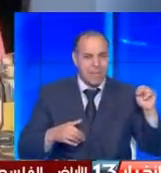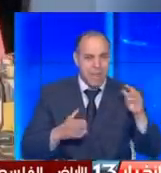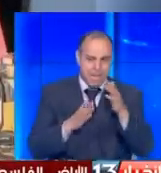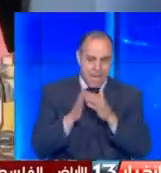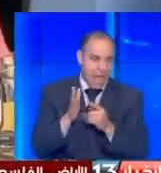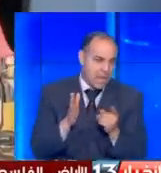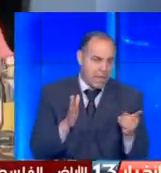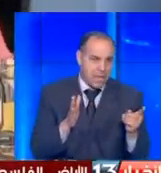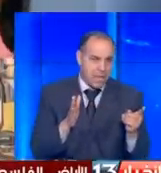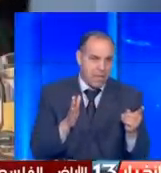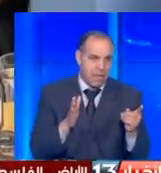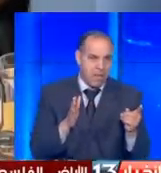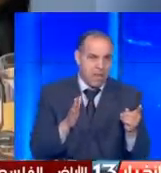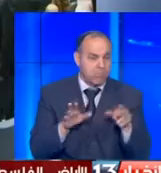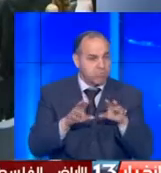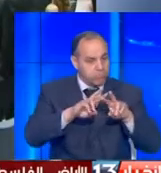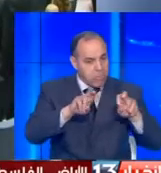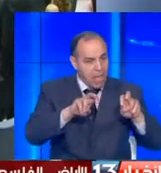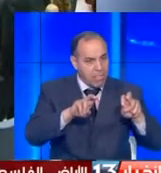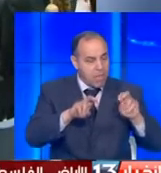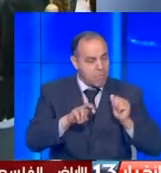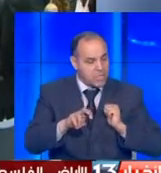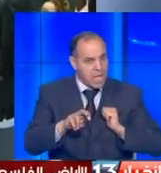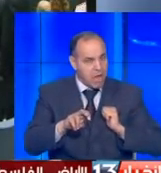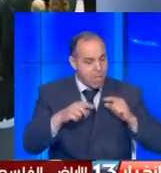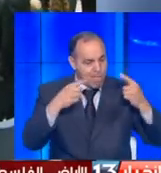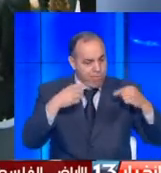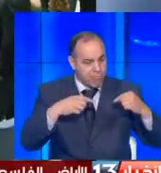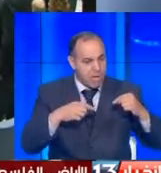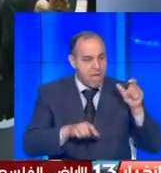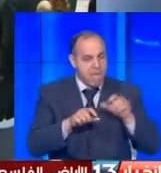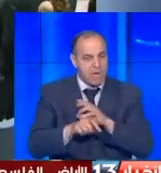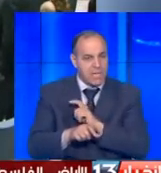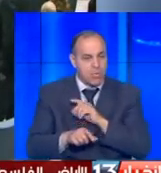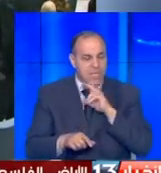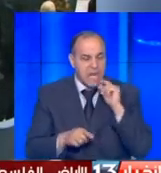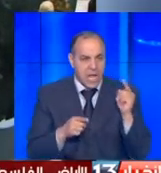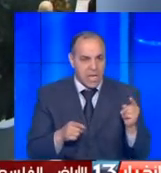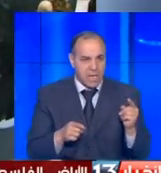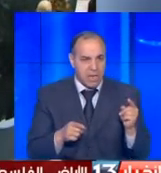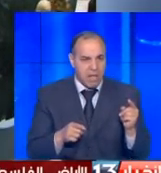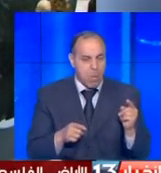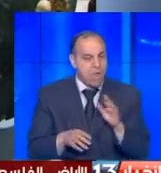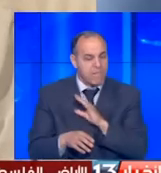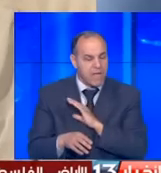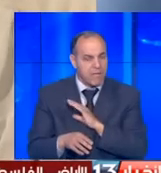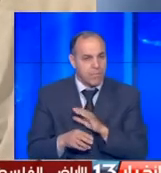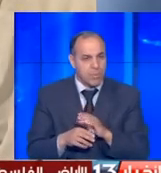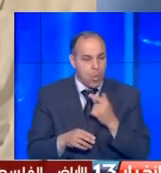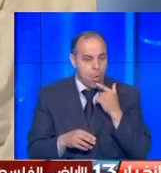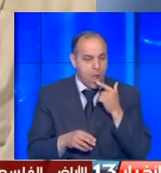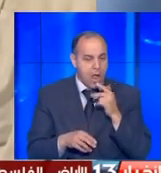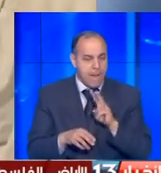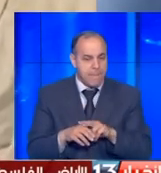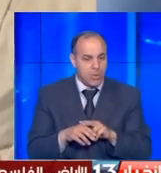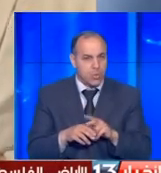بيانا يدعو إلى إجراء تحقيق مستقل حول المواجهات بين الفلسطينيين والإسرائيليين في القطاع. وقال